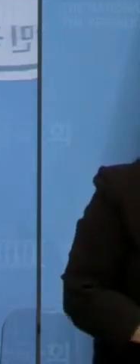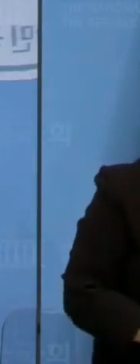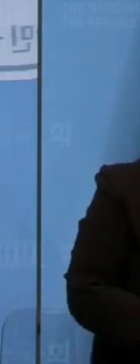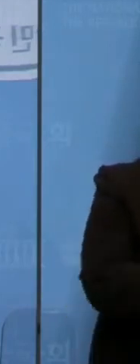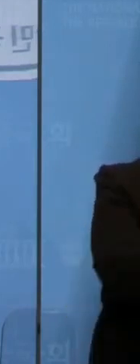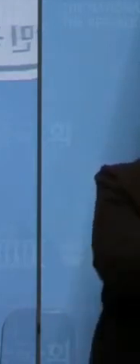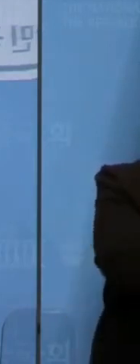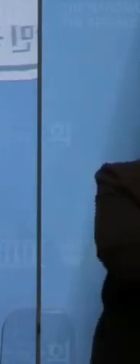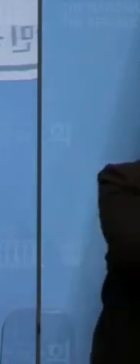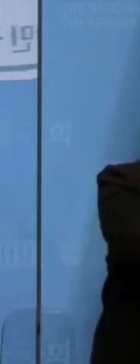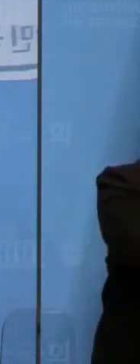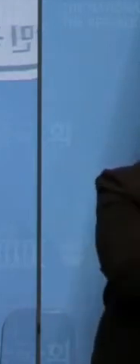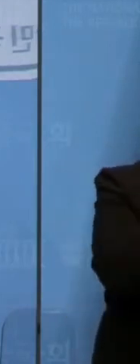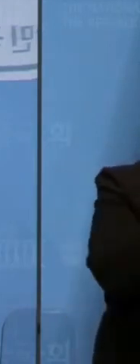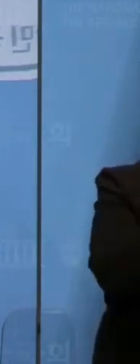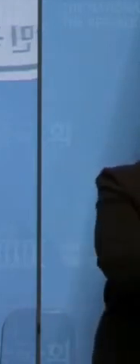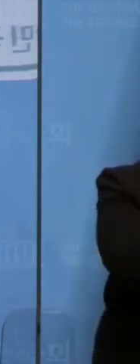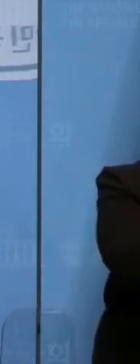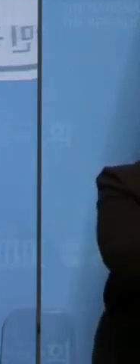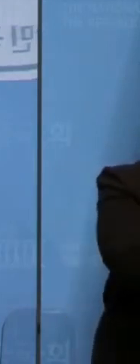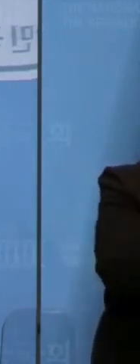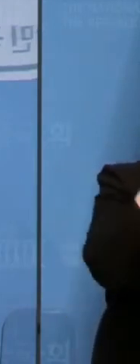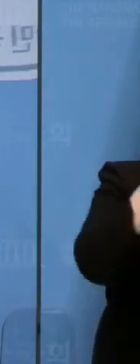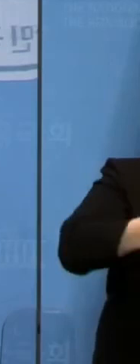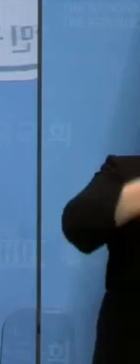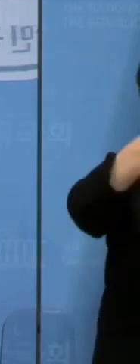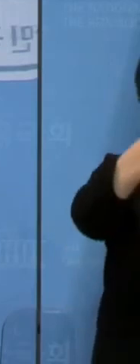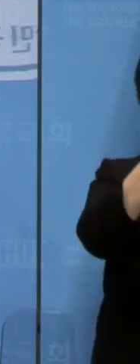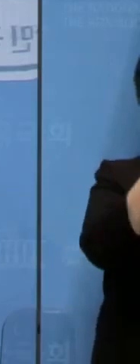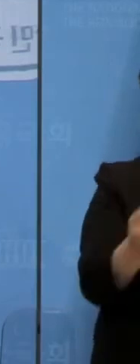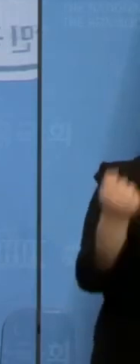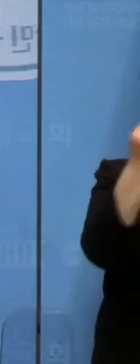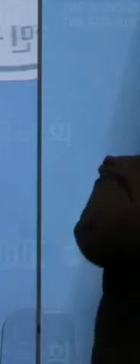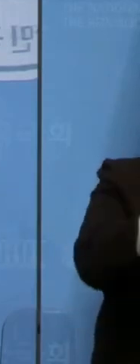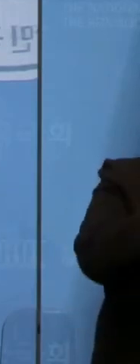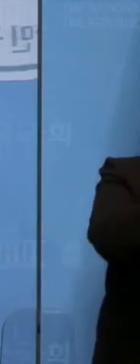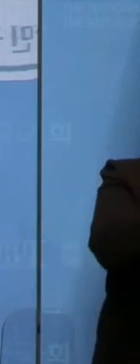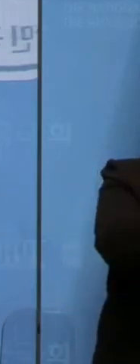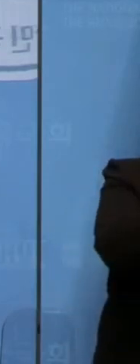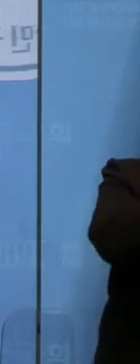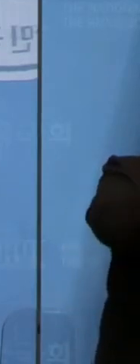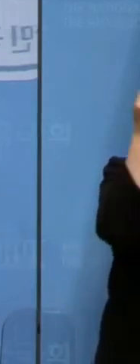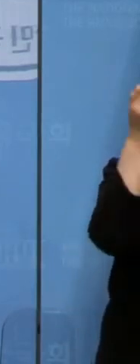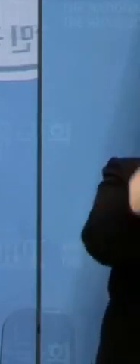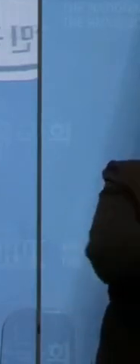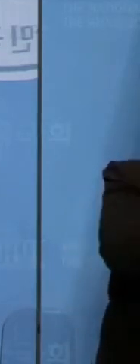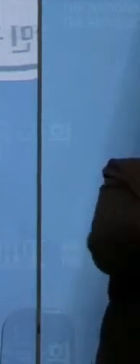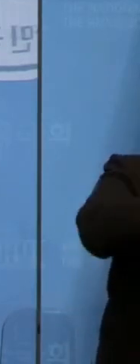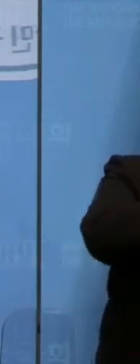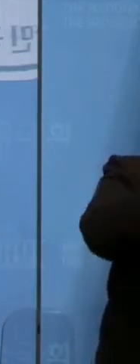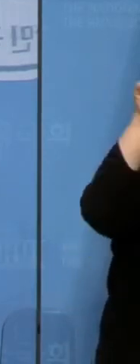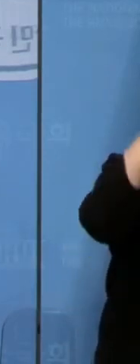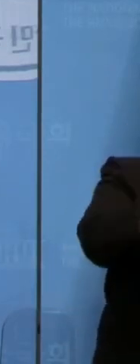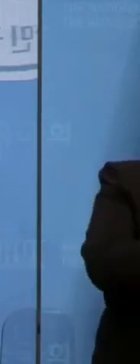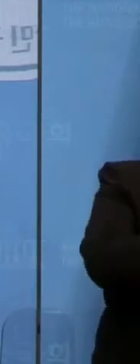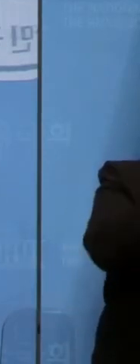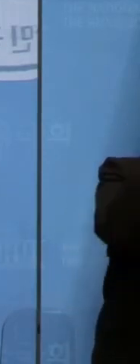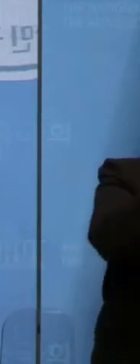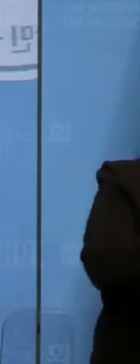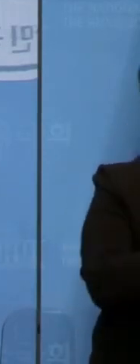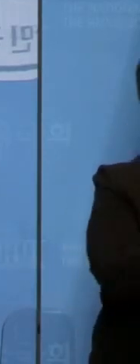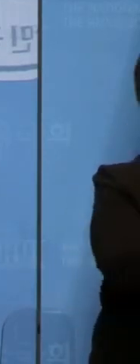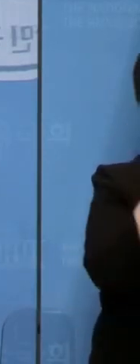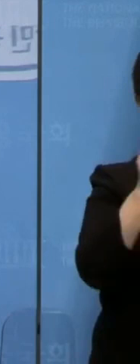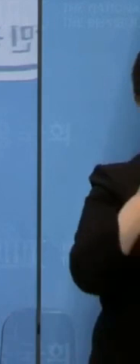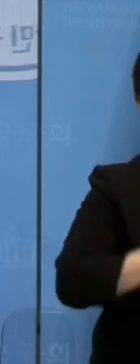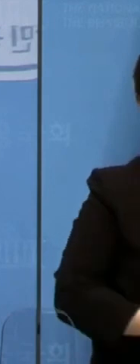야권이 실제로 변화하지 않는다면 서울시장 보선에서는 이기고 대권에서는 지는 결과를 초래할 겁니다.